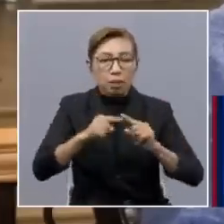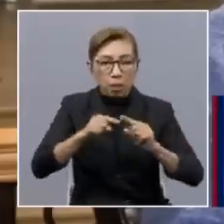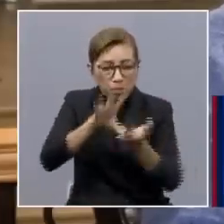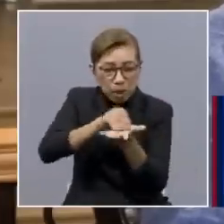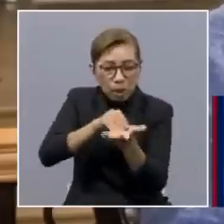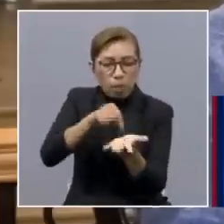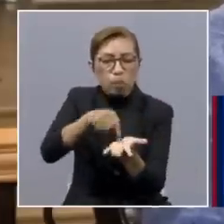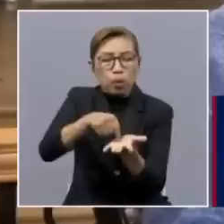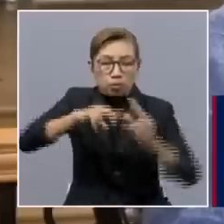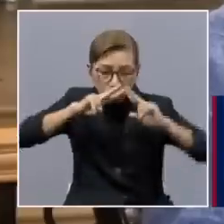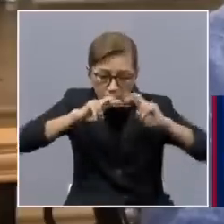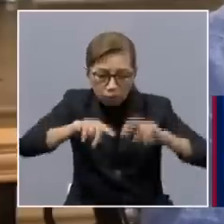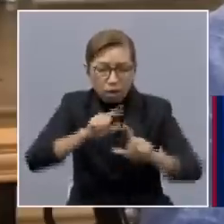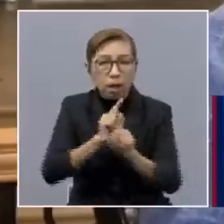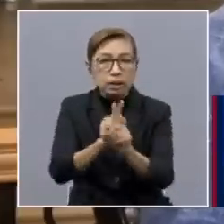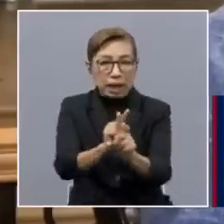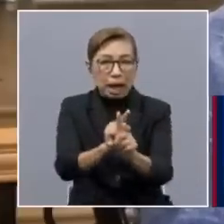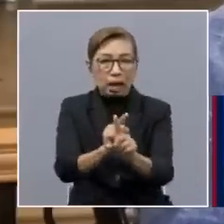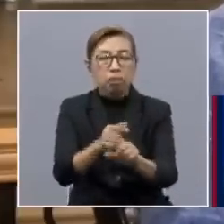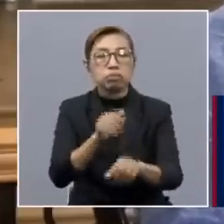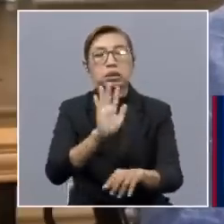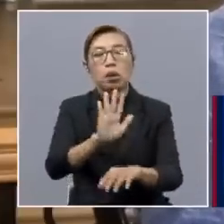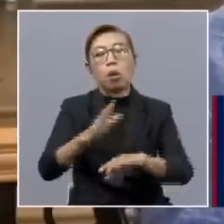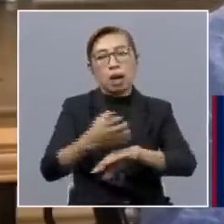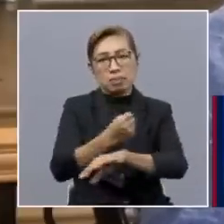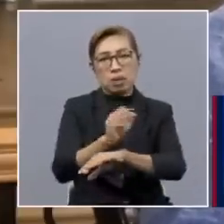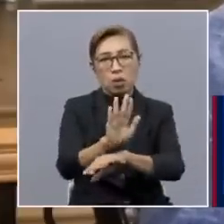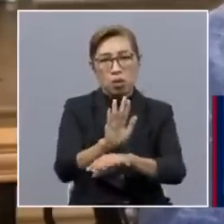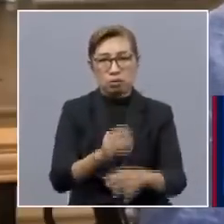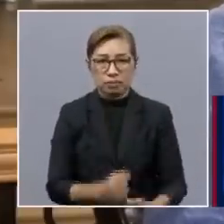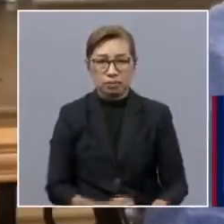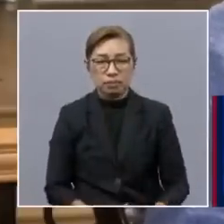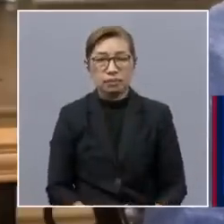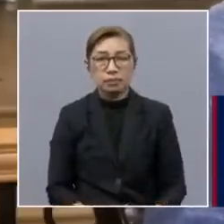ามข้อมูลเป็นไปตามคณิตศาสตร์ทางการเมืองทั้งนั้น อาจารย์บ